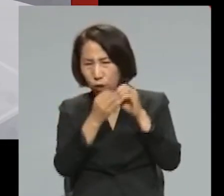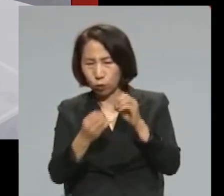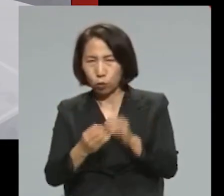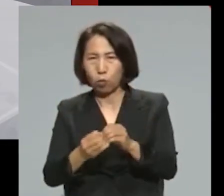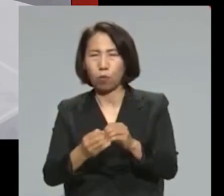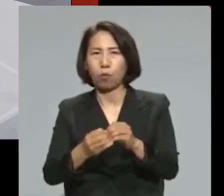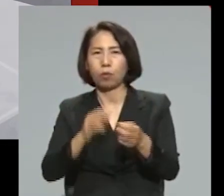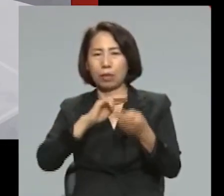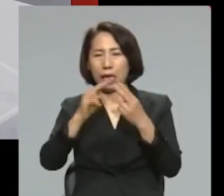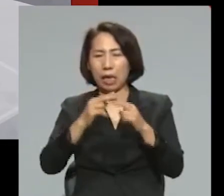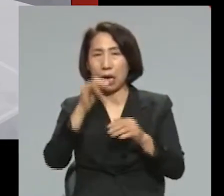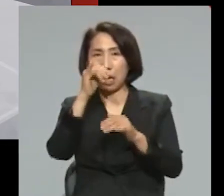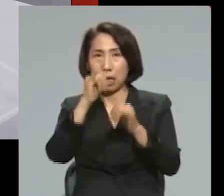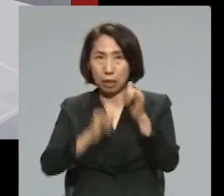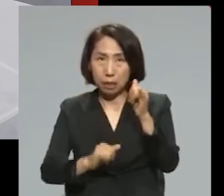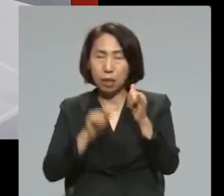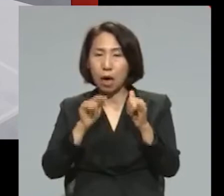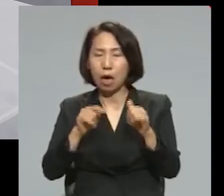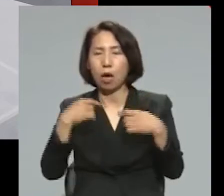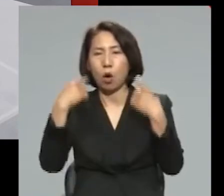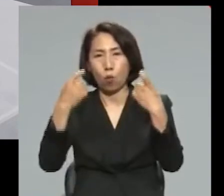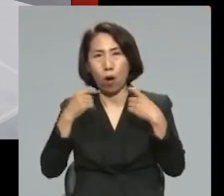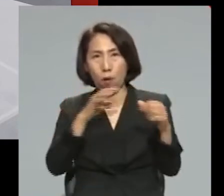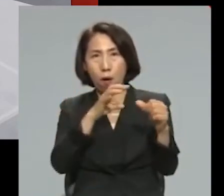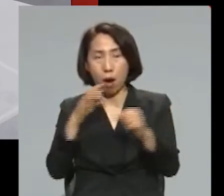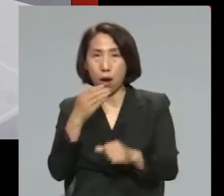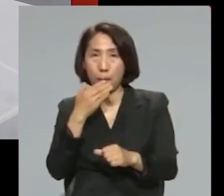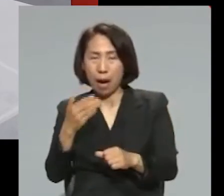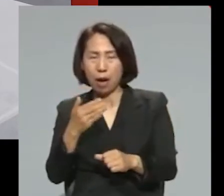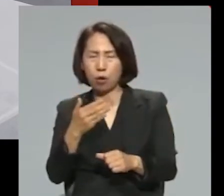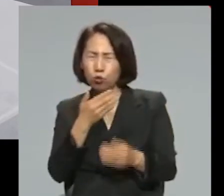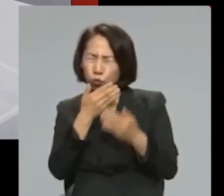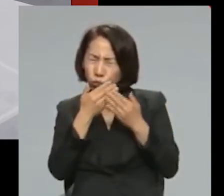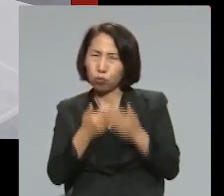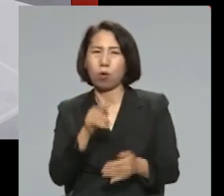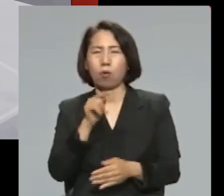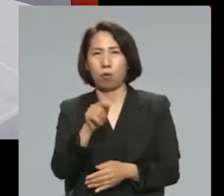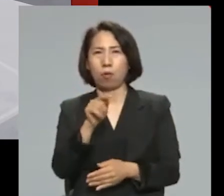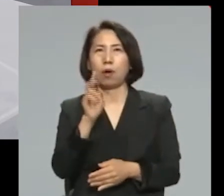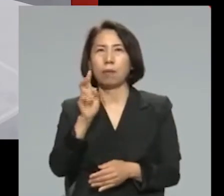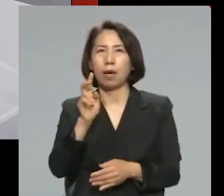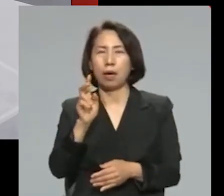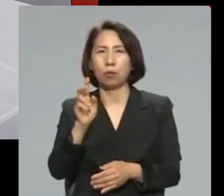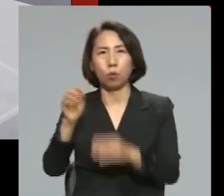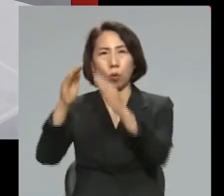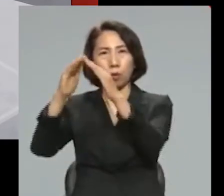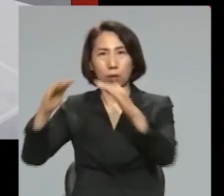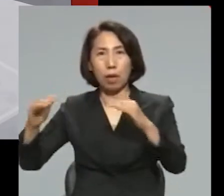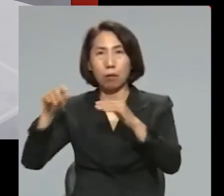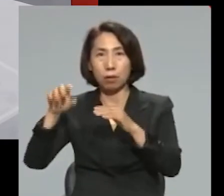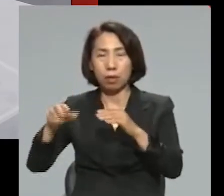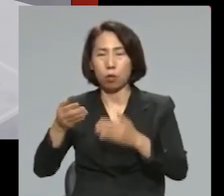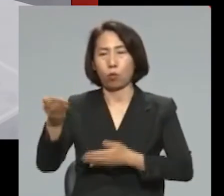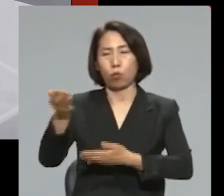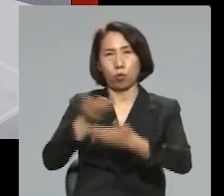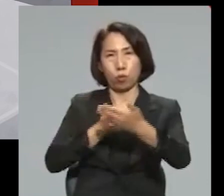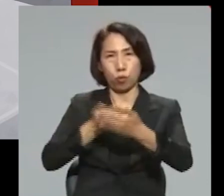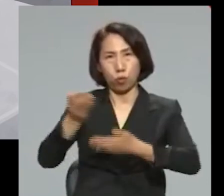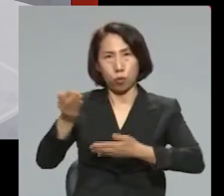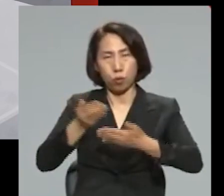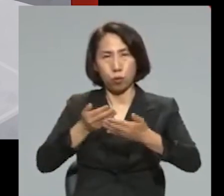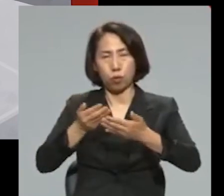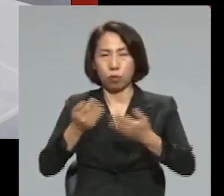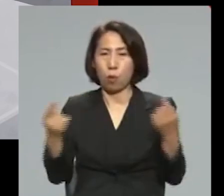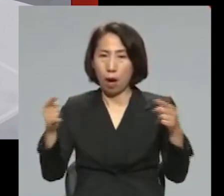우리 고령 관광의 큰 모멘텀이 될 것입니다. 호남 지역과 교류 활성과